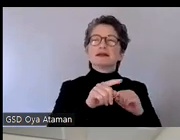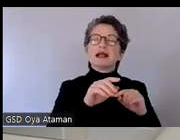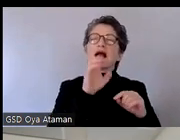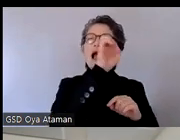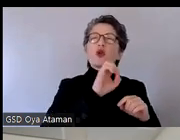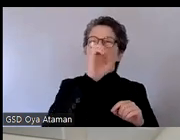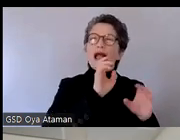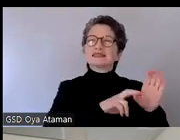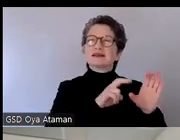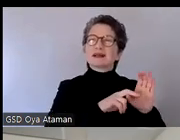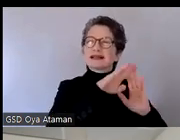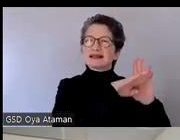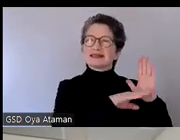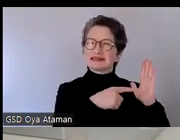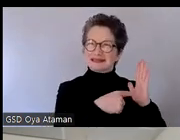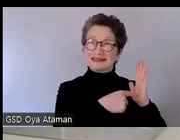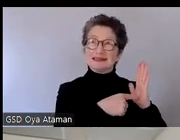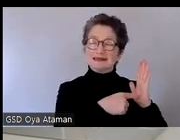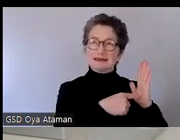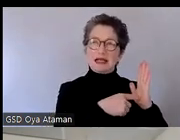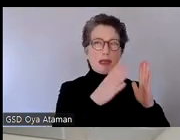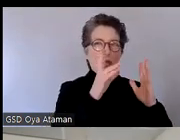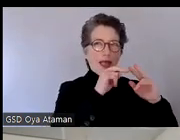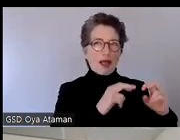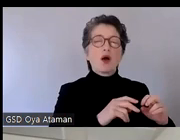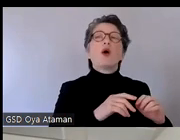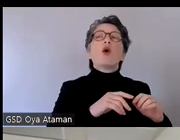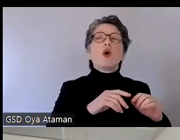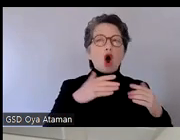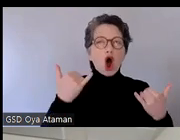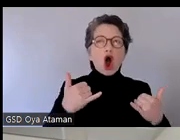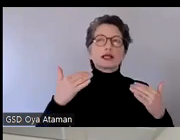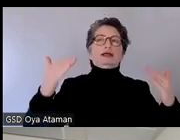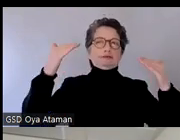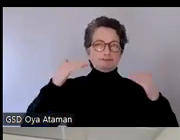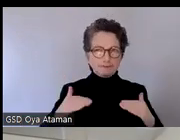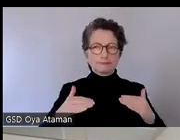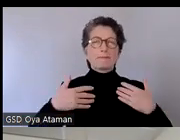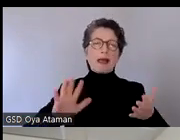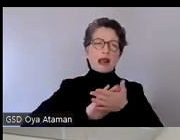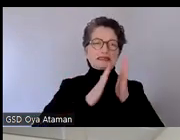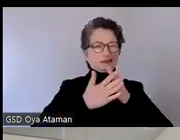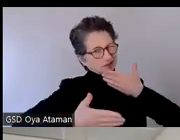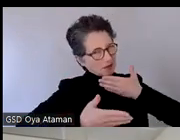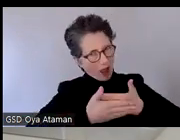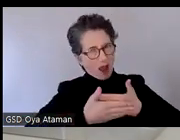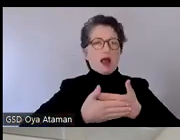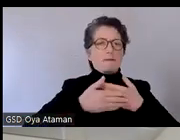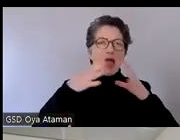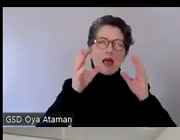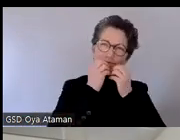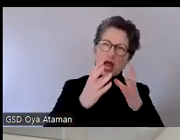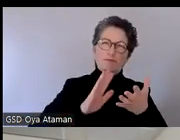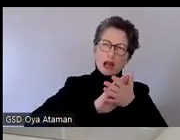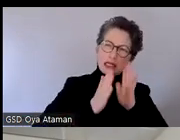Heute tatsächlich wieder ein paar Flugstunden tiefer angelegt, heute sehr praxisnah, sehr praktische Informationen. Ich